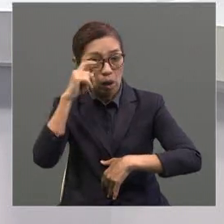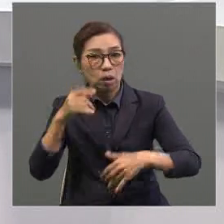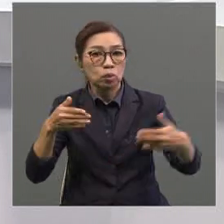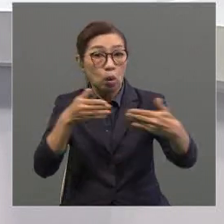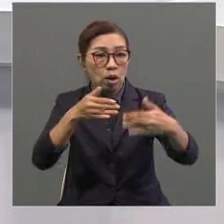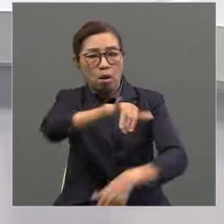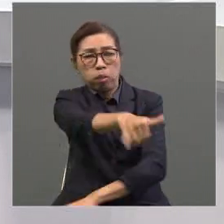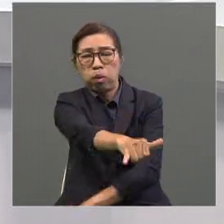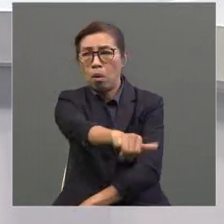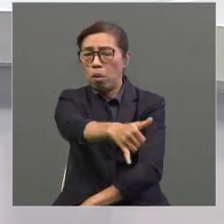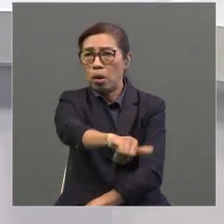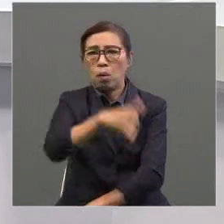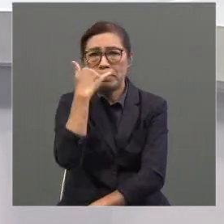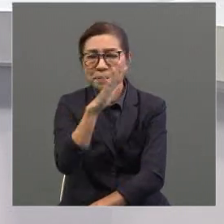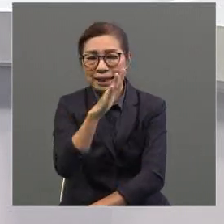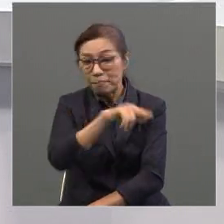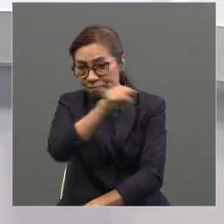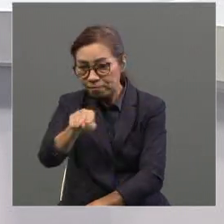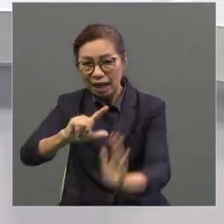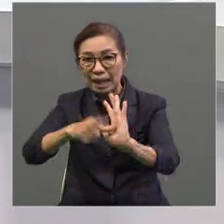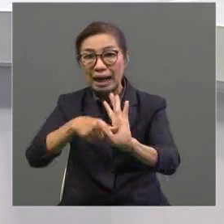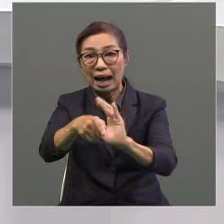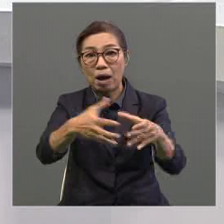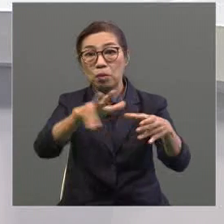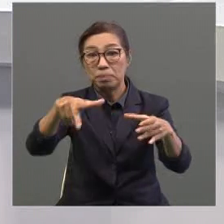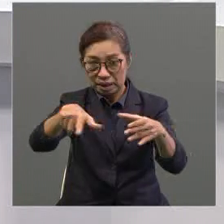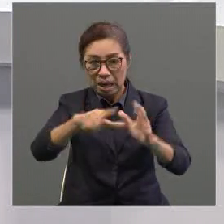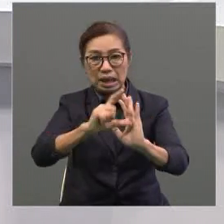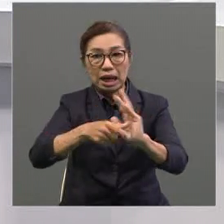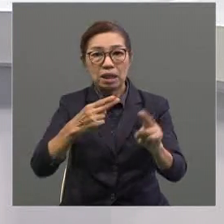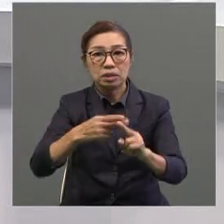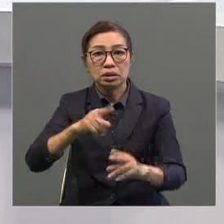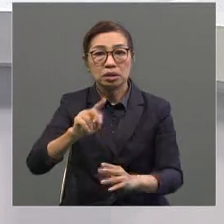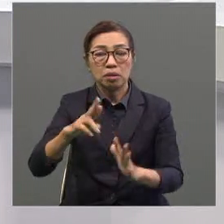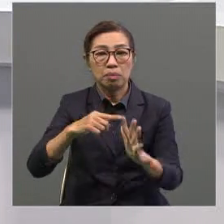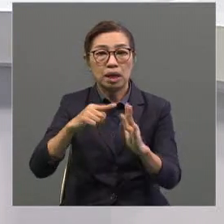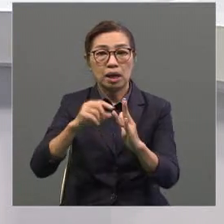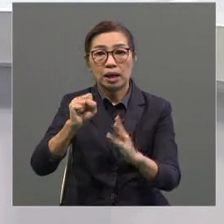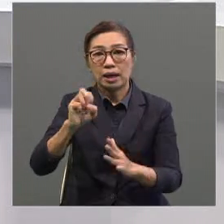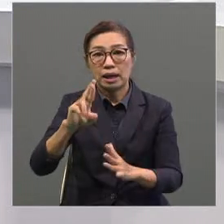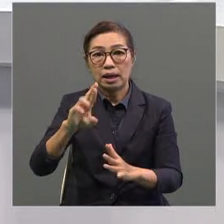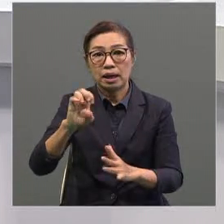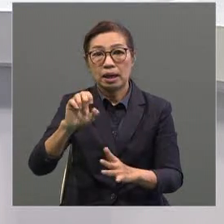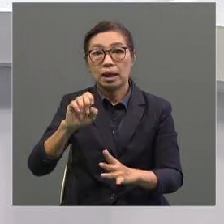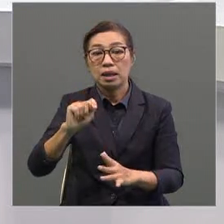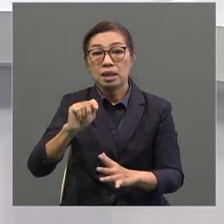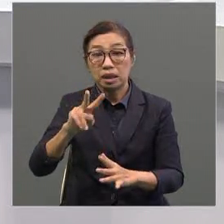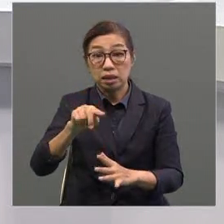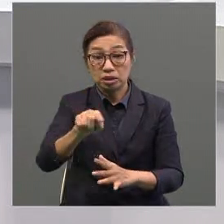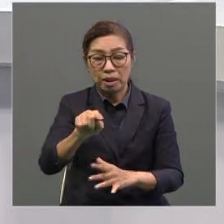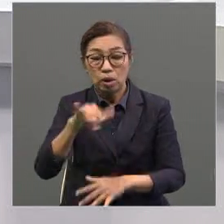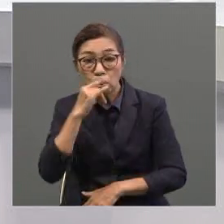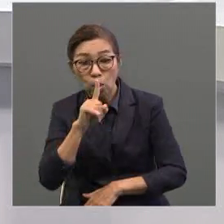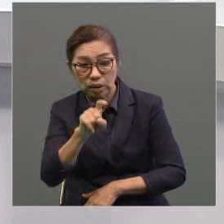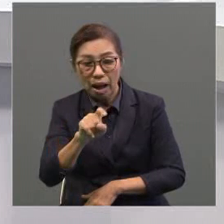ใช่ค่ะคุณประเสริฐจันทรโรคเรขาธิการพรรคเพื่อไทยค่ะแต่ว่าในส่วนของเลขาท่านเนี่ยรับนะบอกว่าตอนนี้ท่านกำลังประชุมกันอยู่